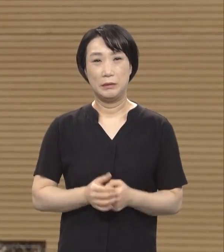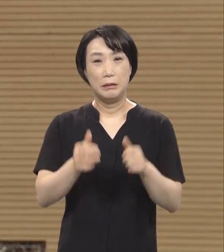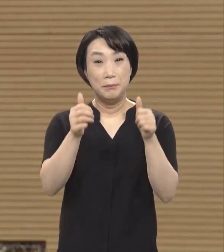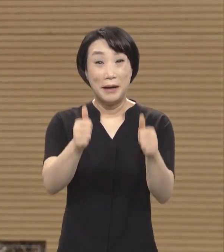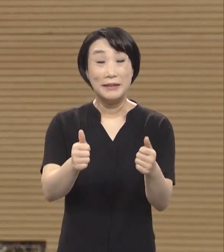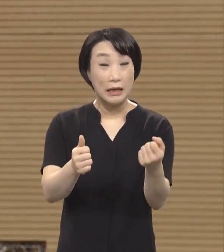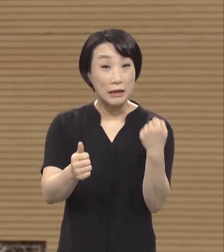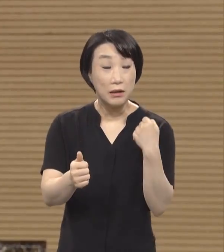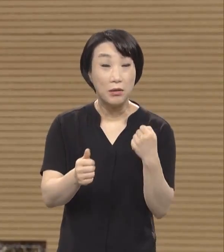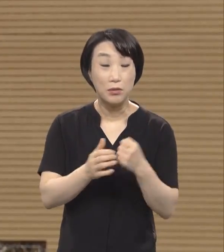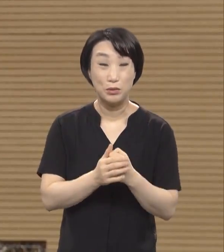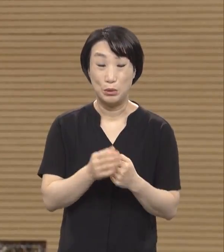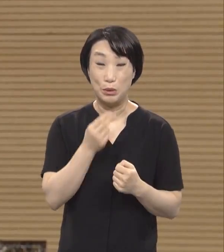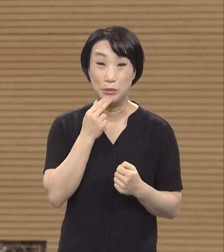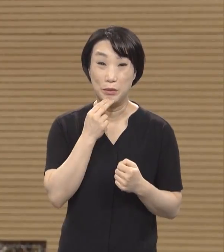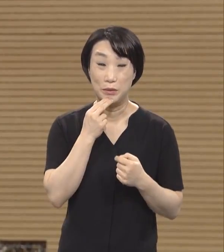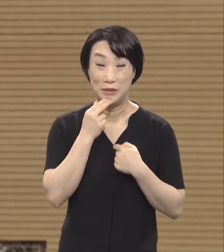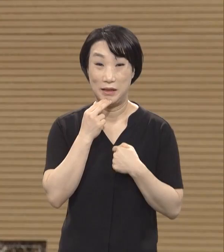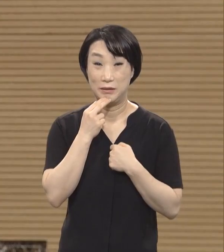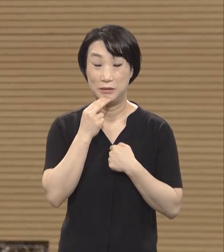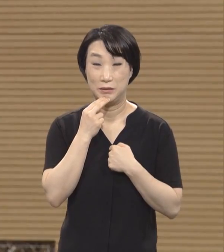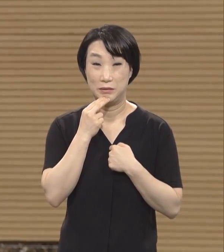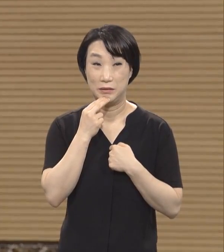판단력도 없는 사람이요.